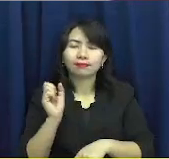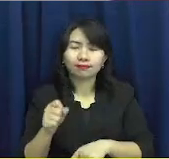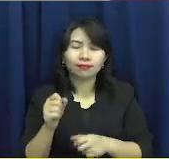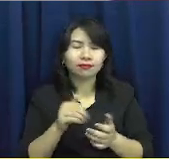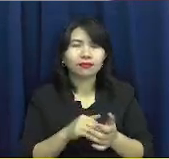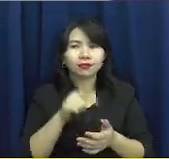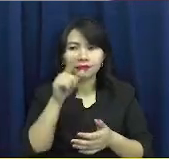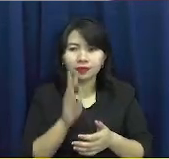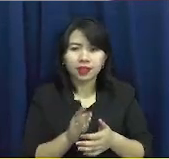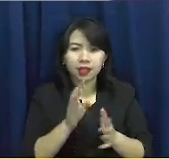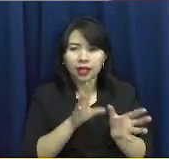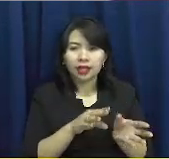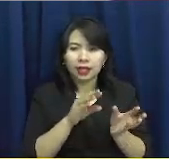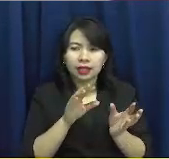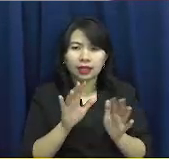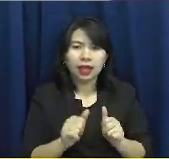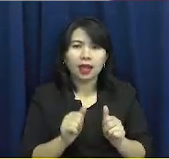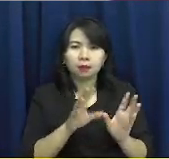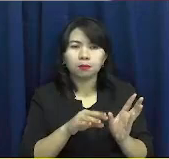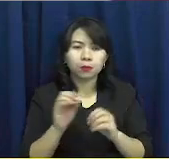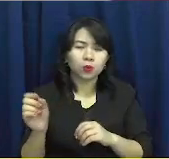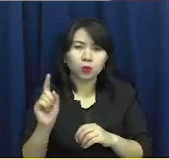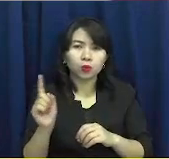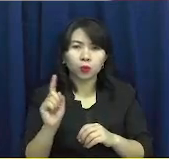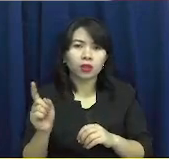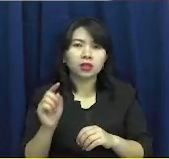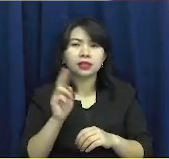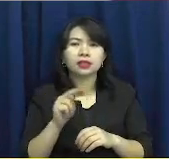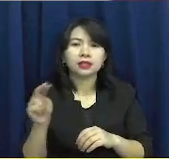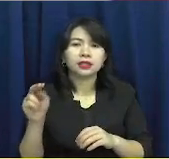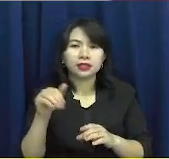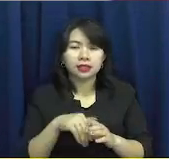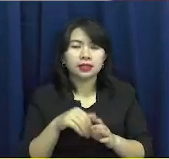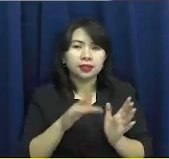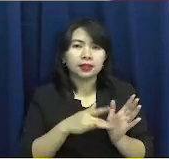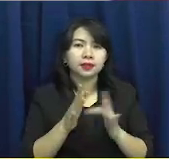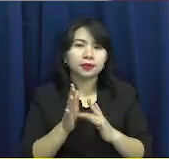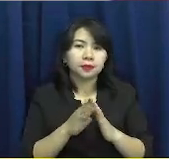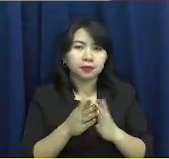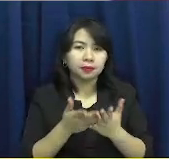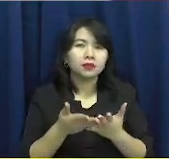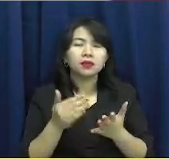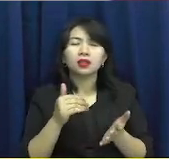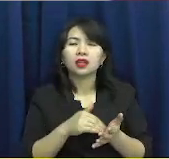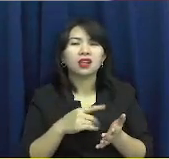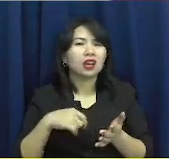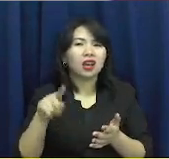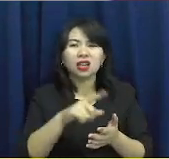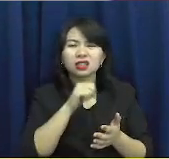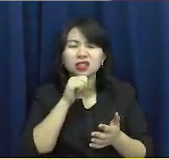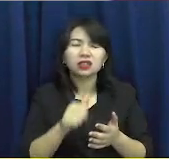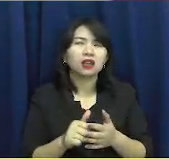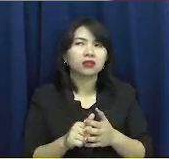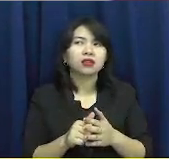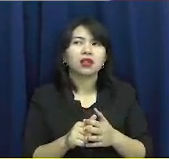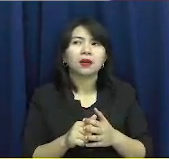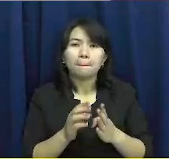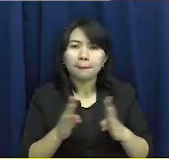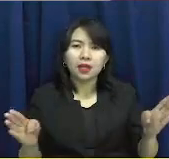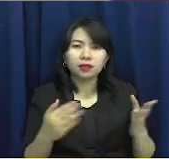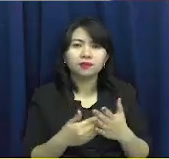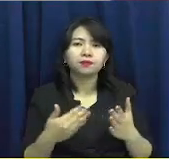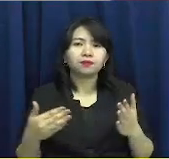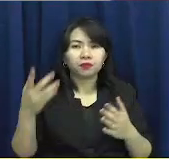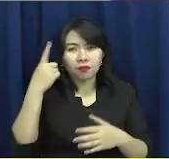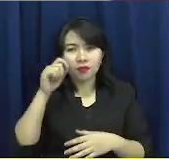maglagay ng kailangan ng katawan. In other words, hindi tayo malaking bagay sa Diyos. Yan yung kinagustuhan